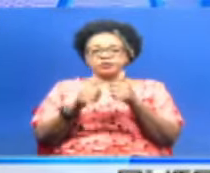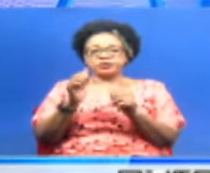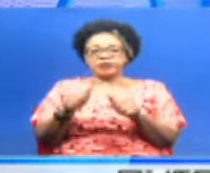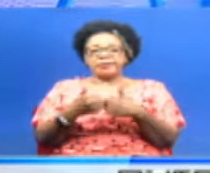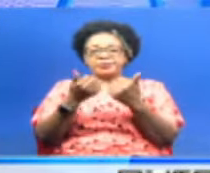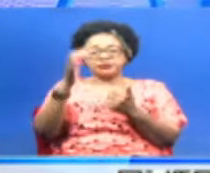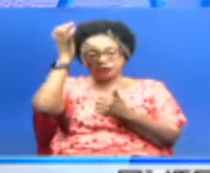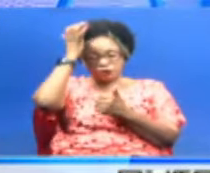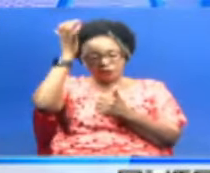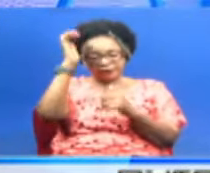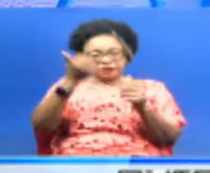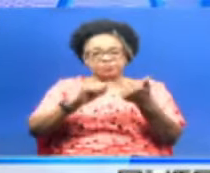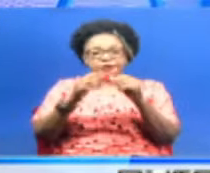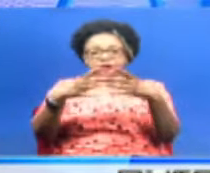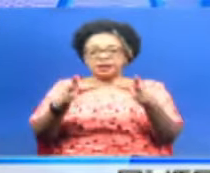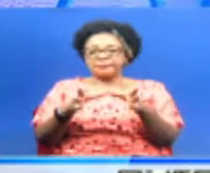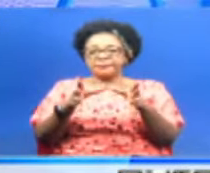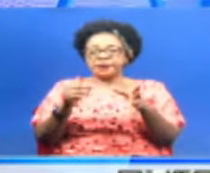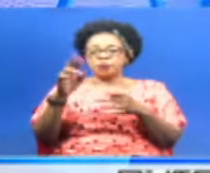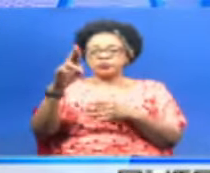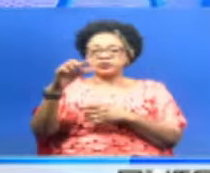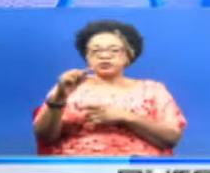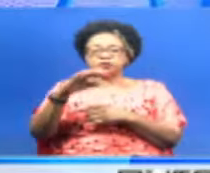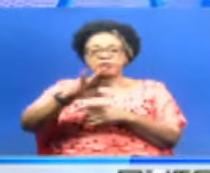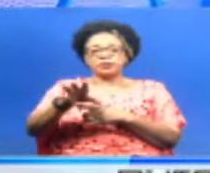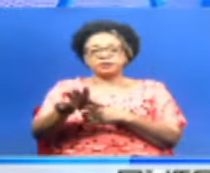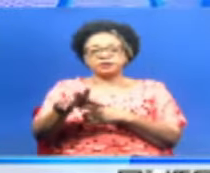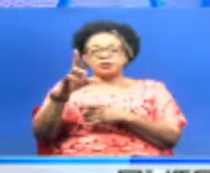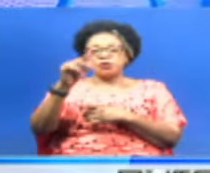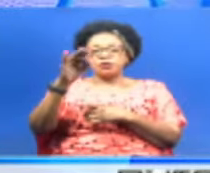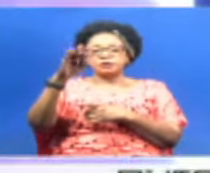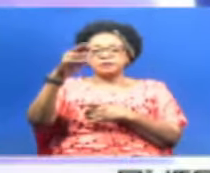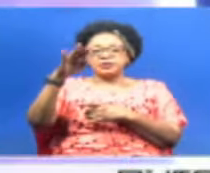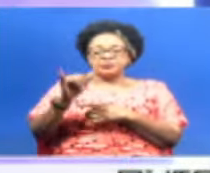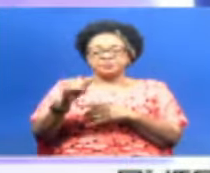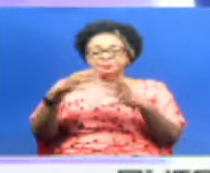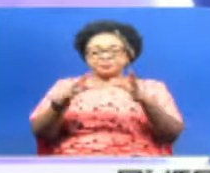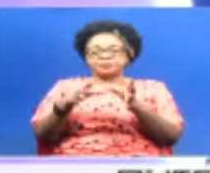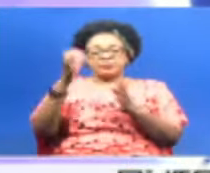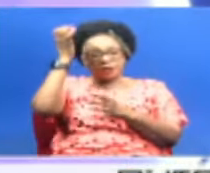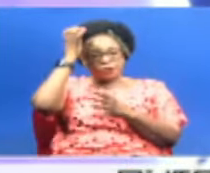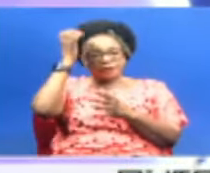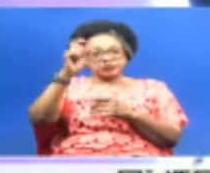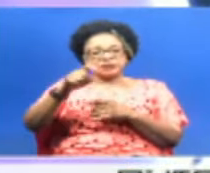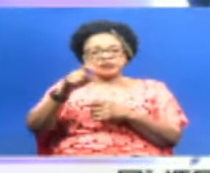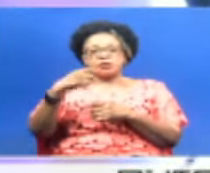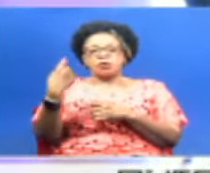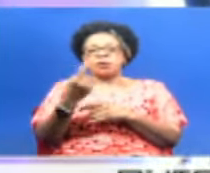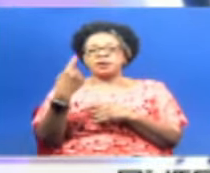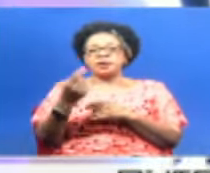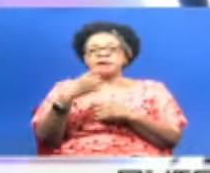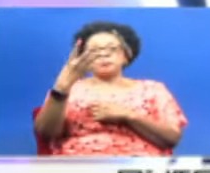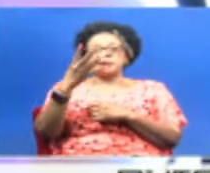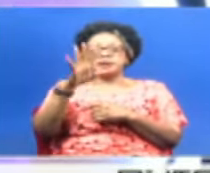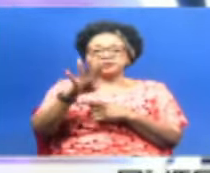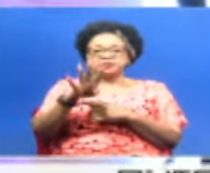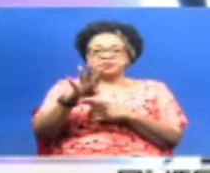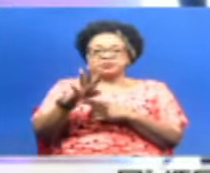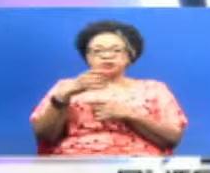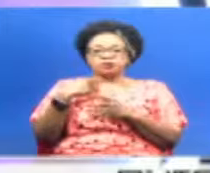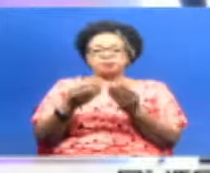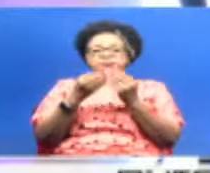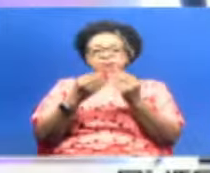Eldoret Sports Club, kaunti ya Uasin Gishu. Rosemary wa klabu ya Eldoret alihitaji pointi 44 kwa bwaga jumla ya